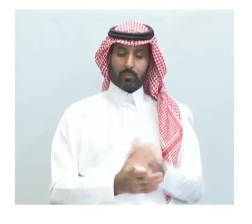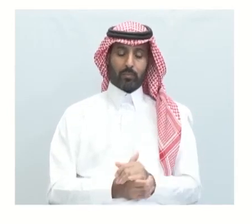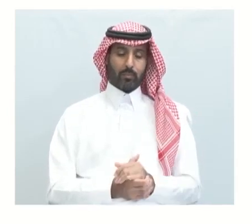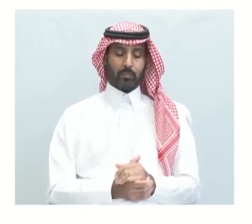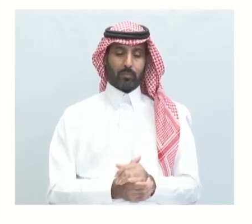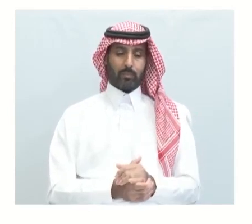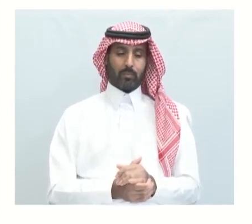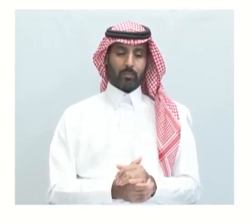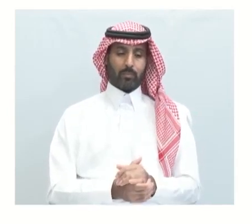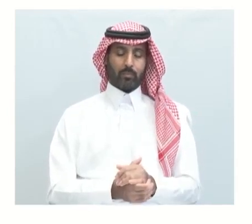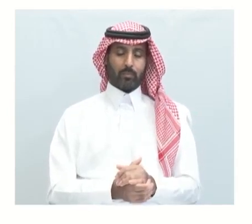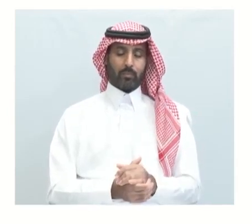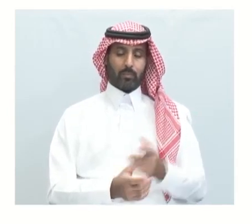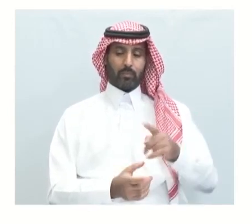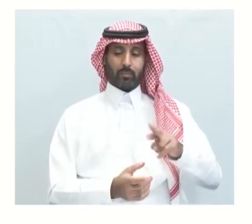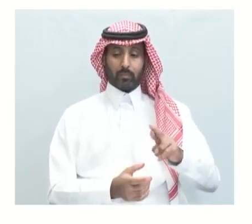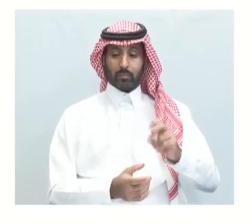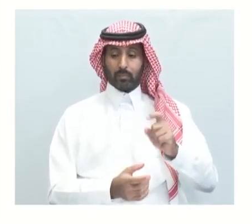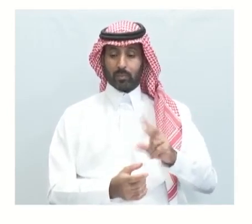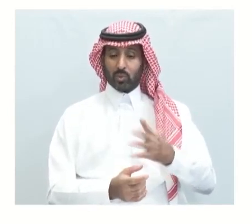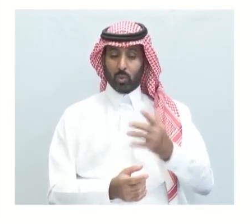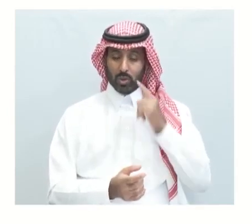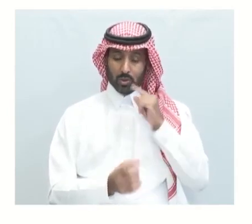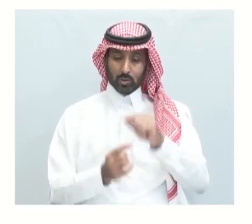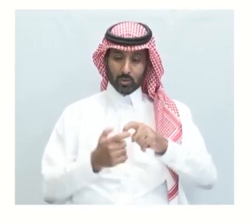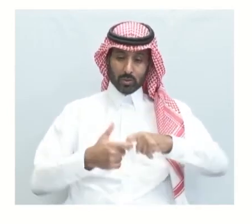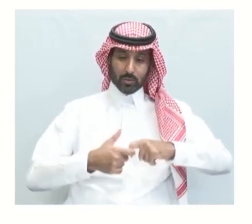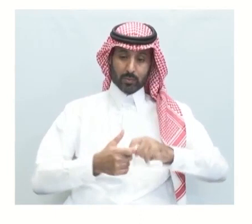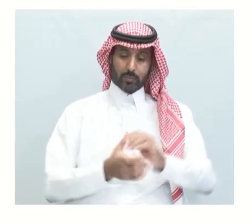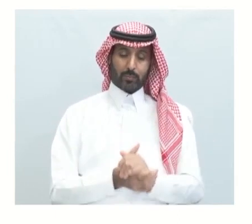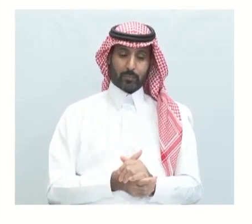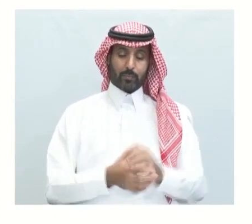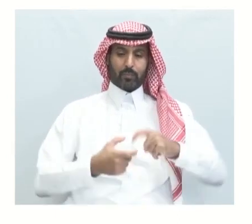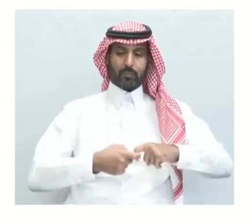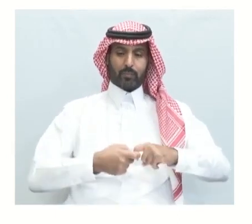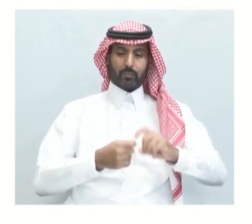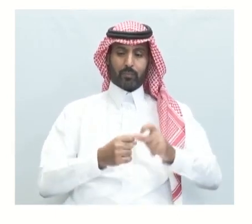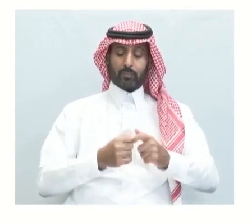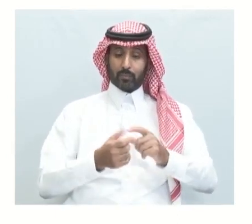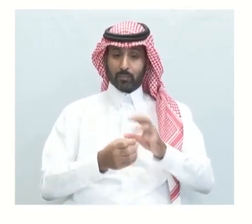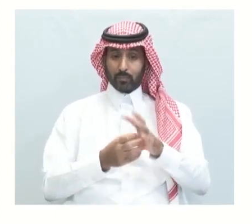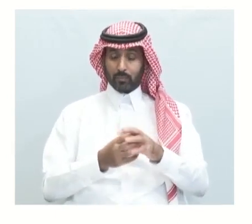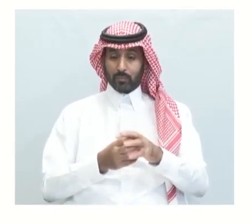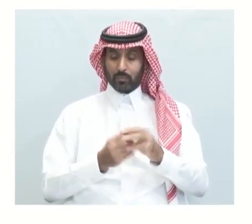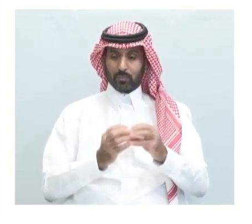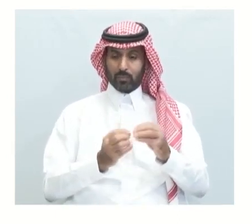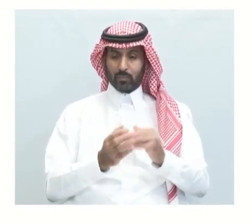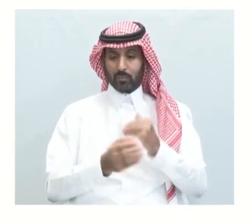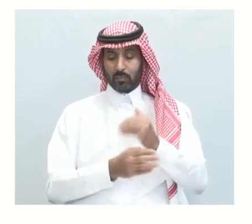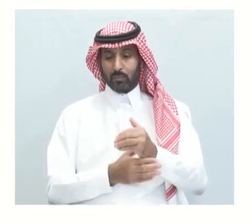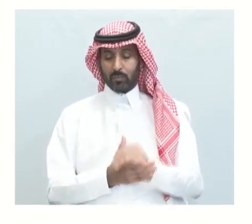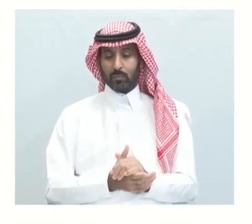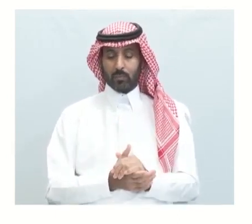ايضا لديناكس تساوي نيو نوت هذه التعريفات بعد ان قمنا بعمليه التعريفات هنا نقوم